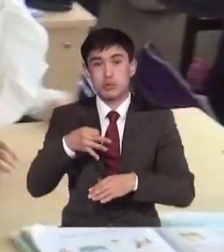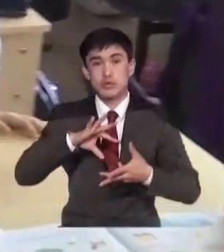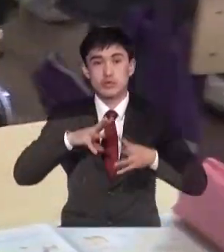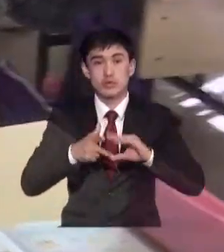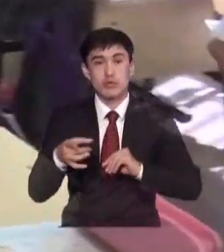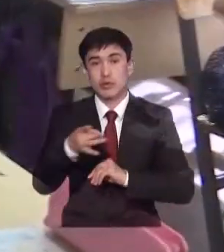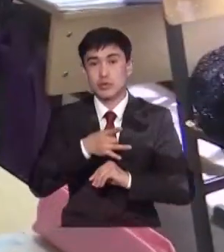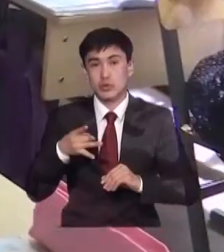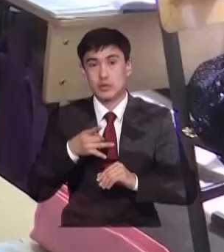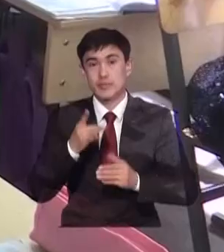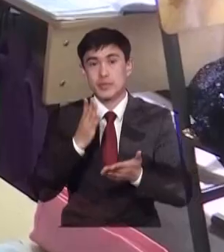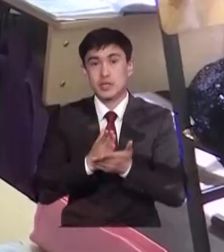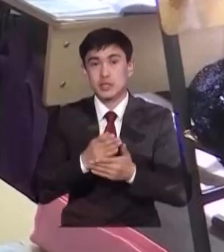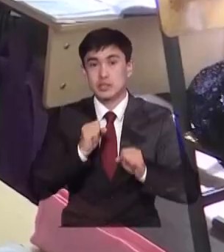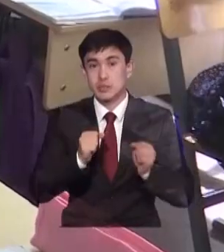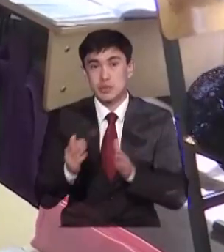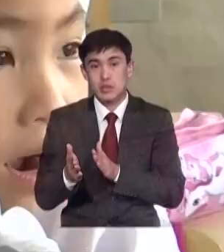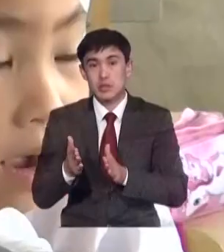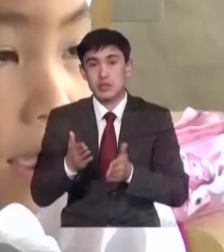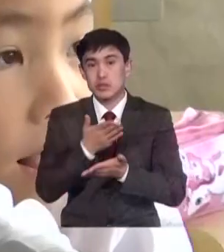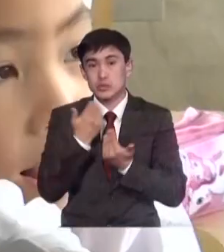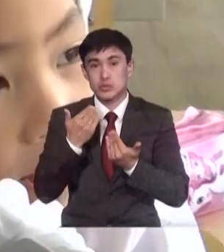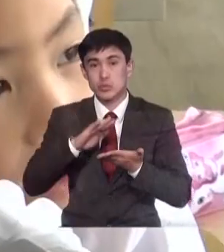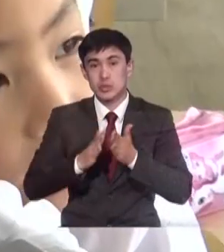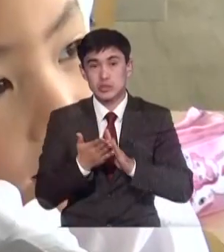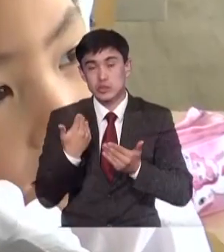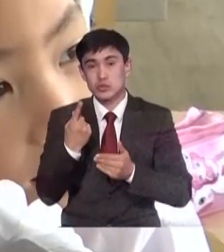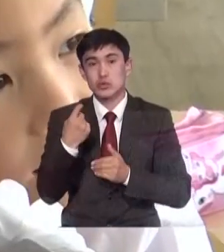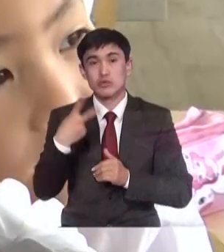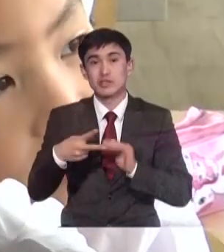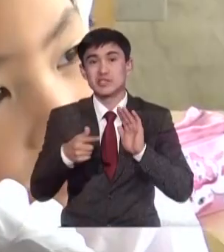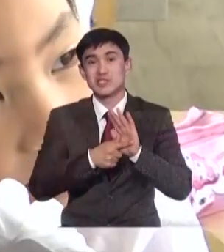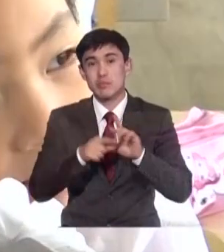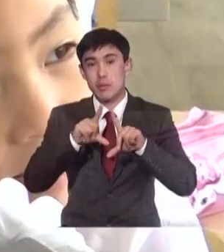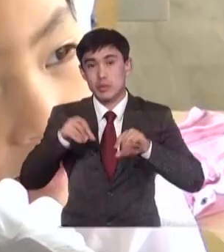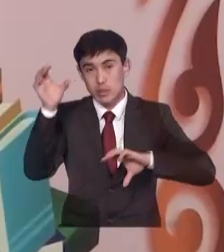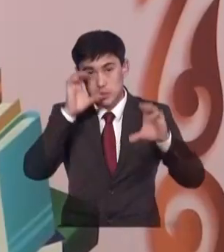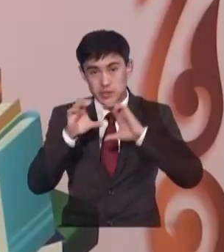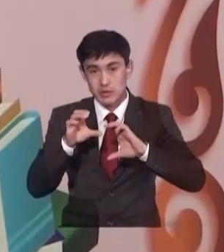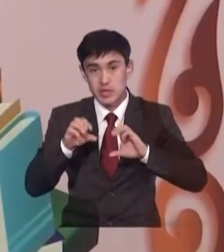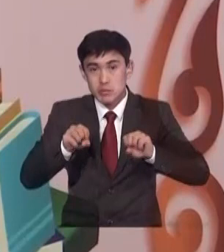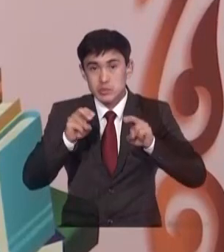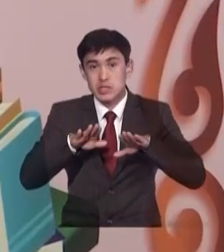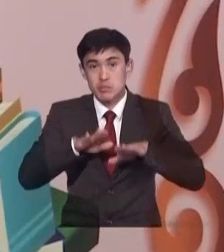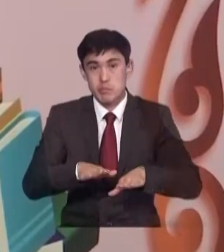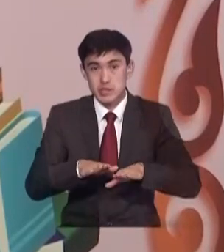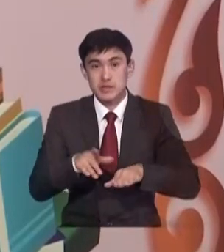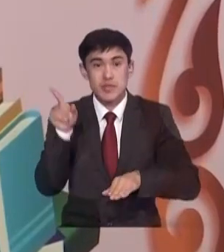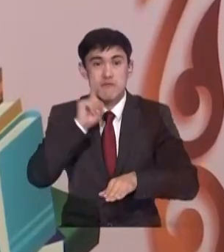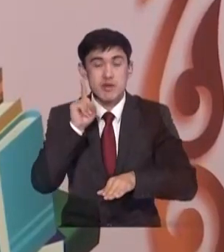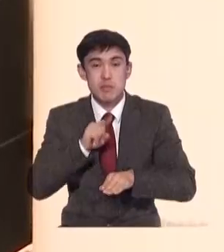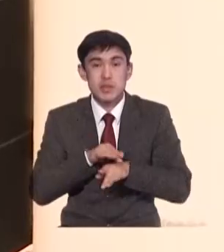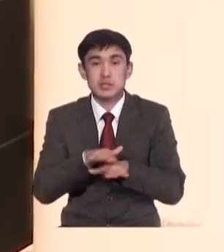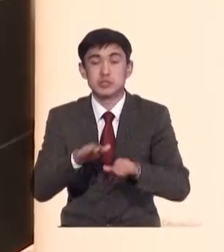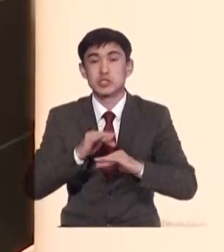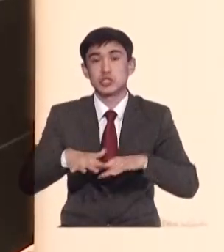Всего в регионах, где наблюдается нестабильная паводковая ситуация, 127 объектов образования определены пунктами